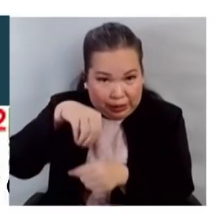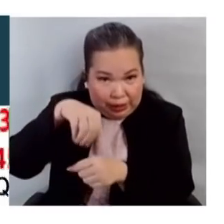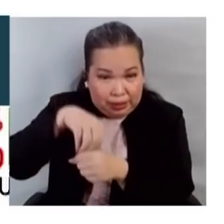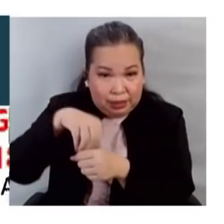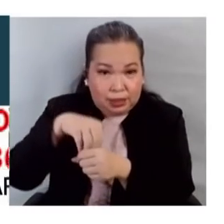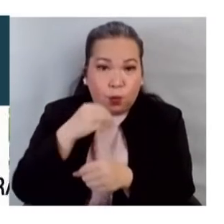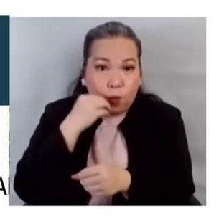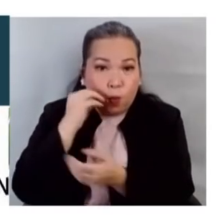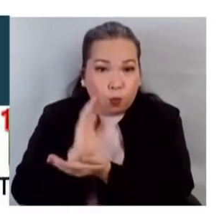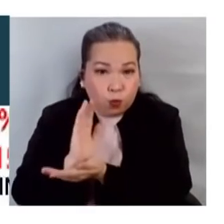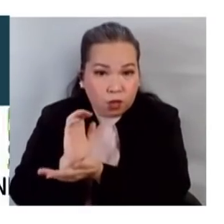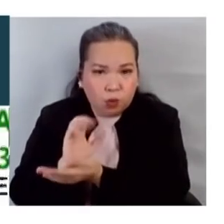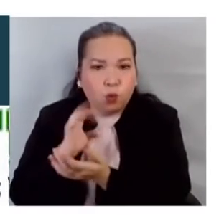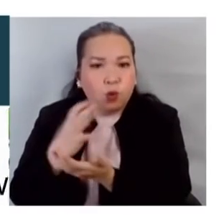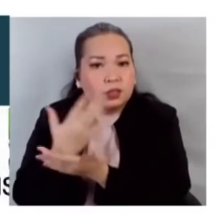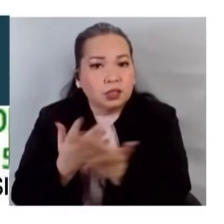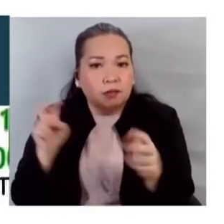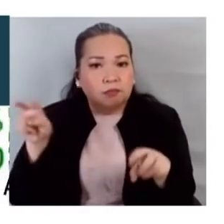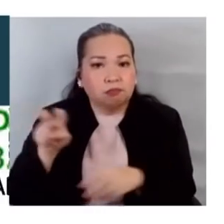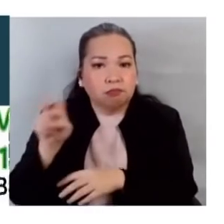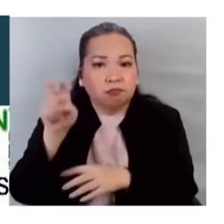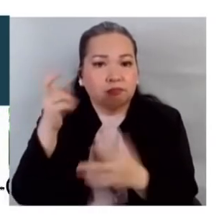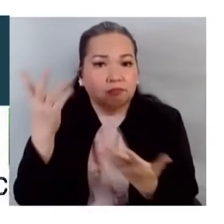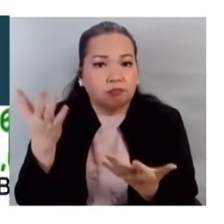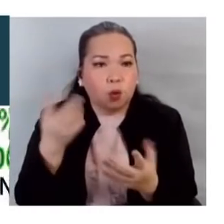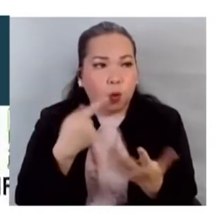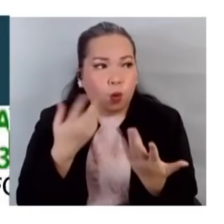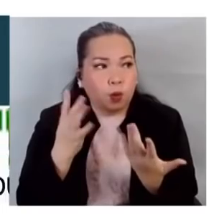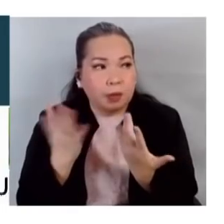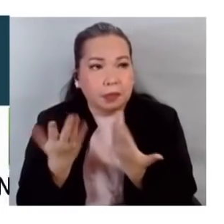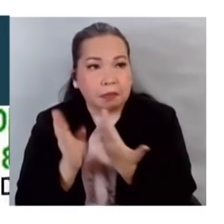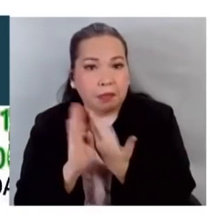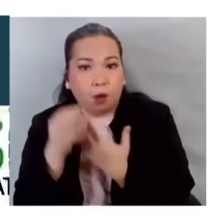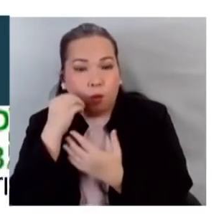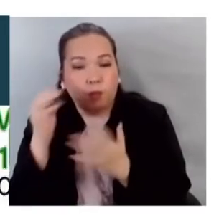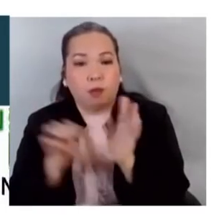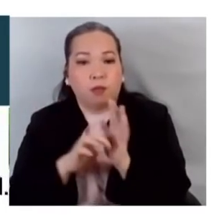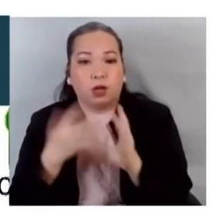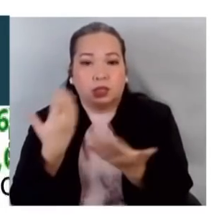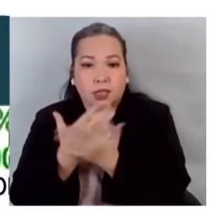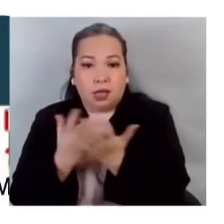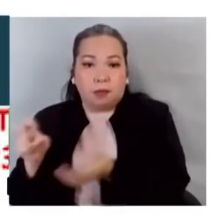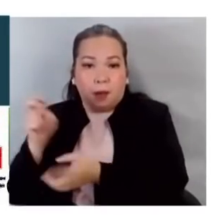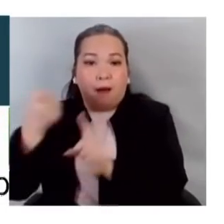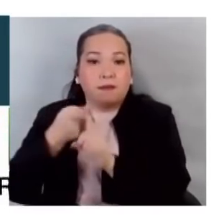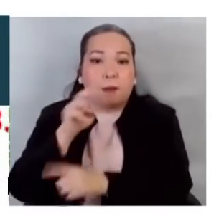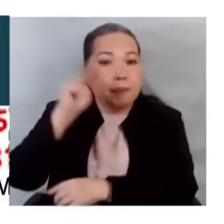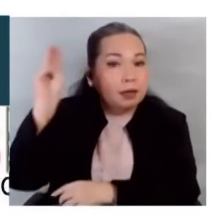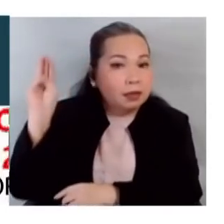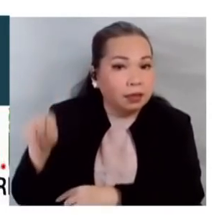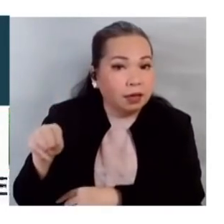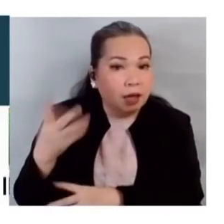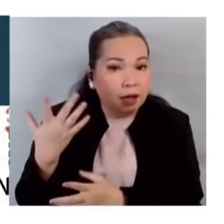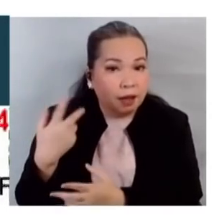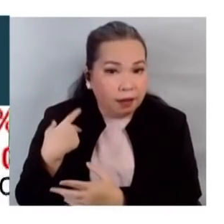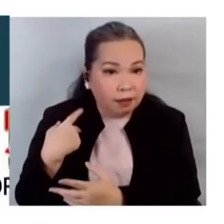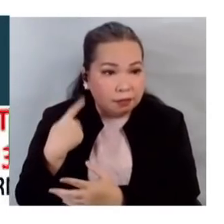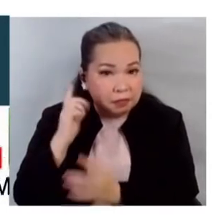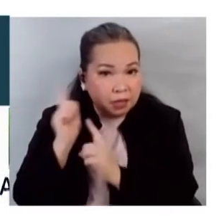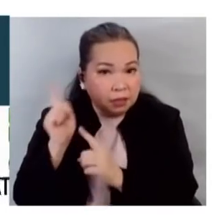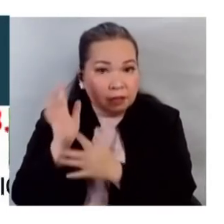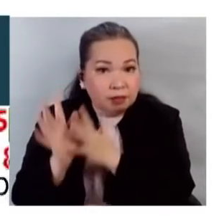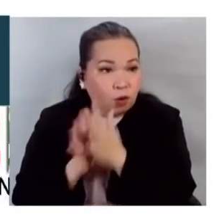bumalik na dun sa kanilang mga pinagalingan? For example, Metro Manila. Meron bang taga Maynila na kasama dun sa